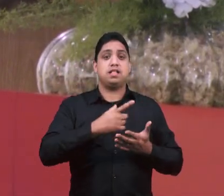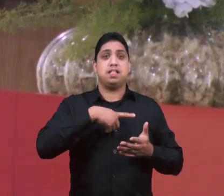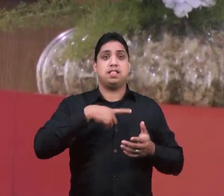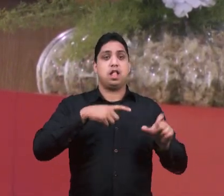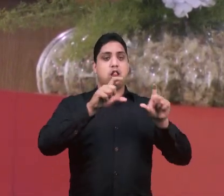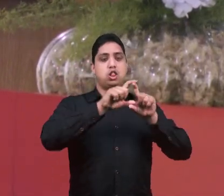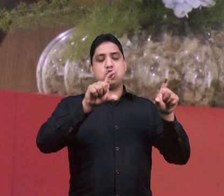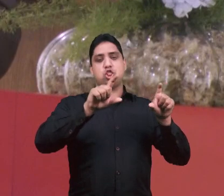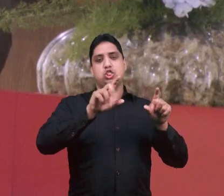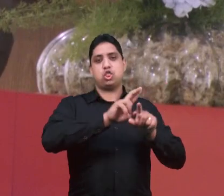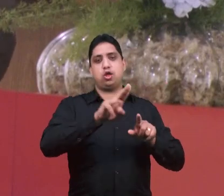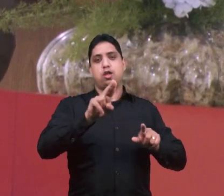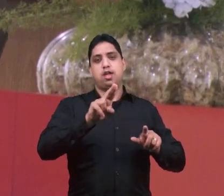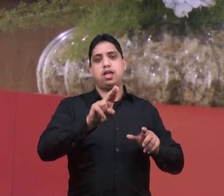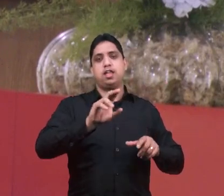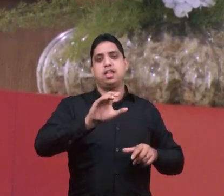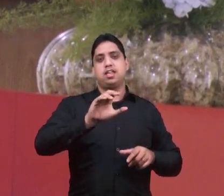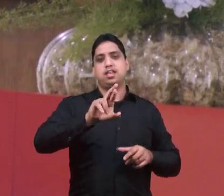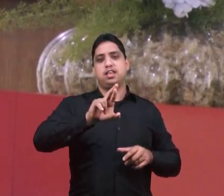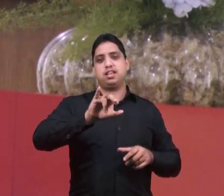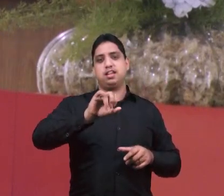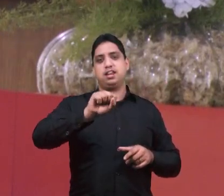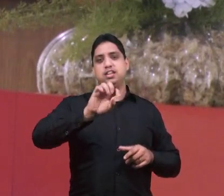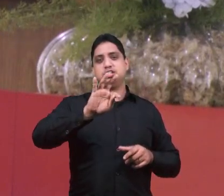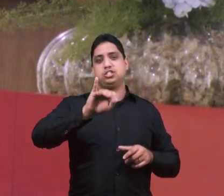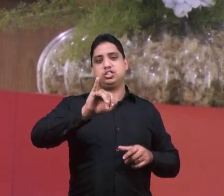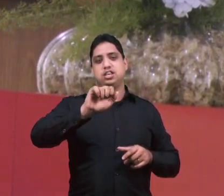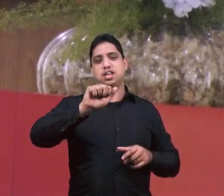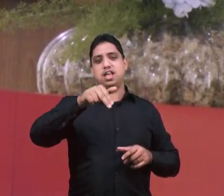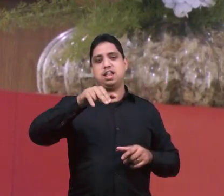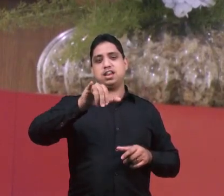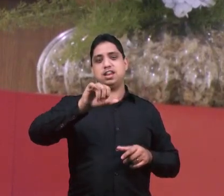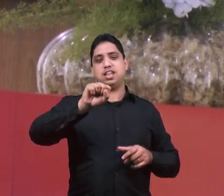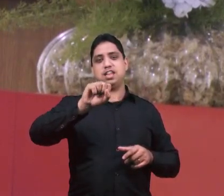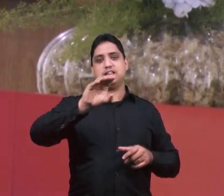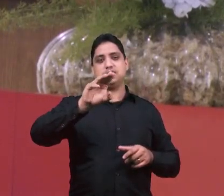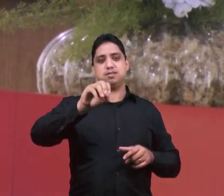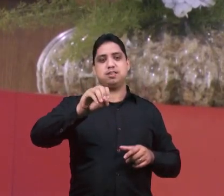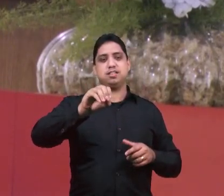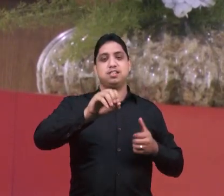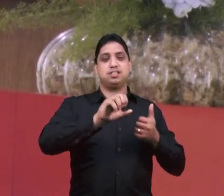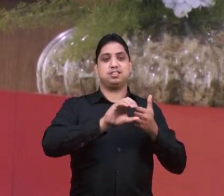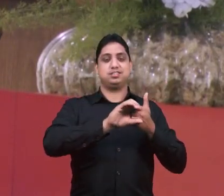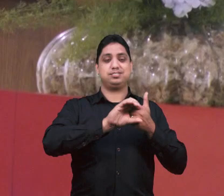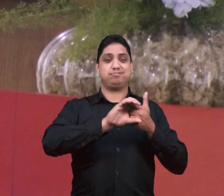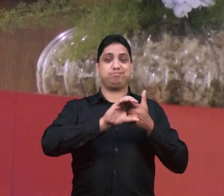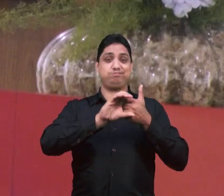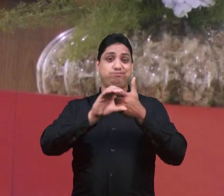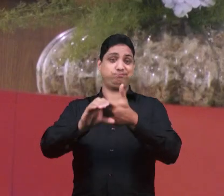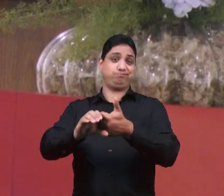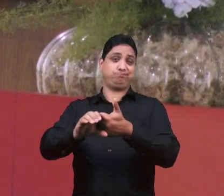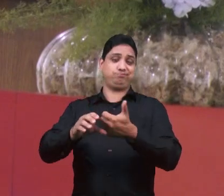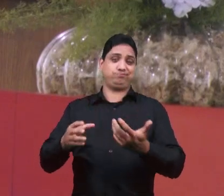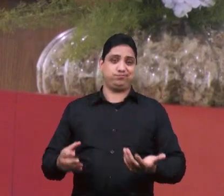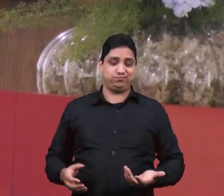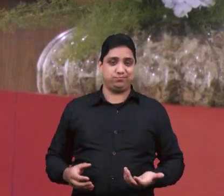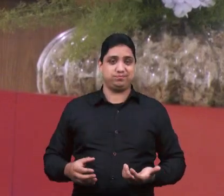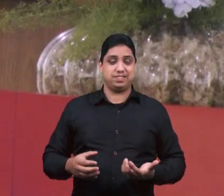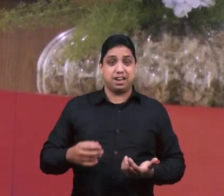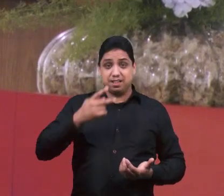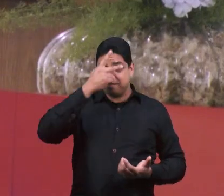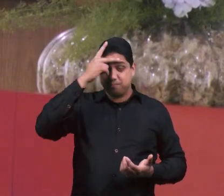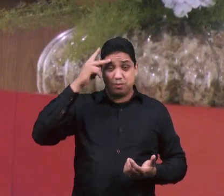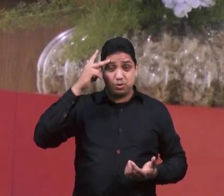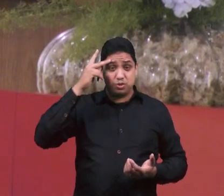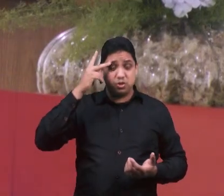Non, on va l'appeler christianisme. Et après, personne n'était satisfait avec le christianisme. Là, il y a eu plusieurs dérivations